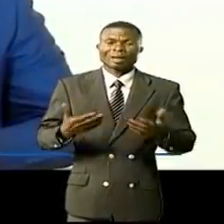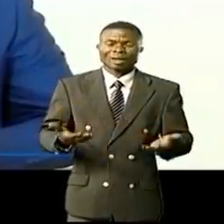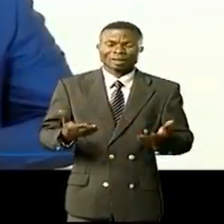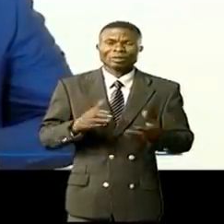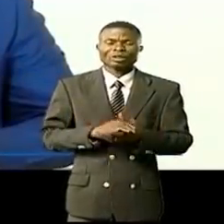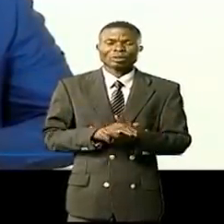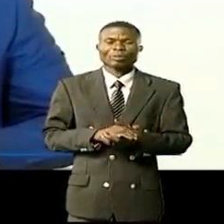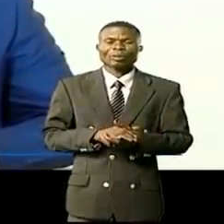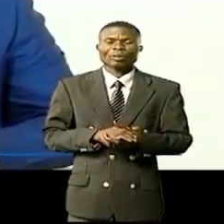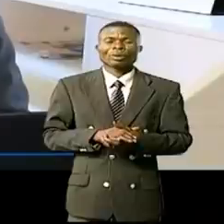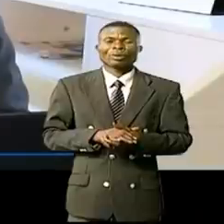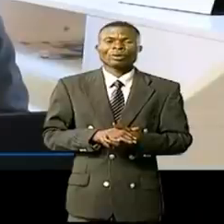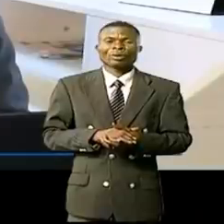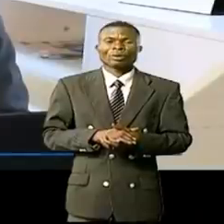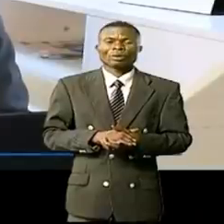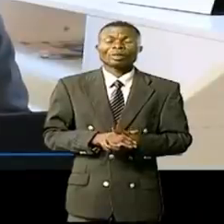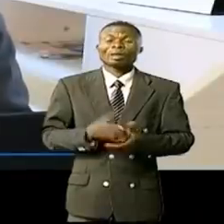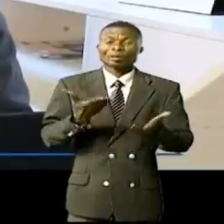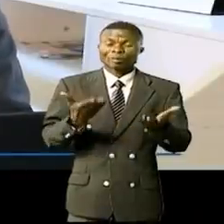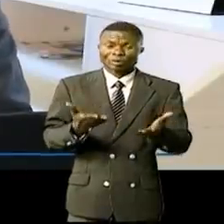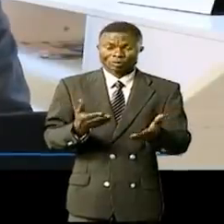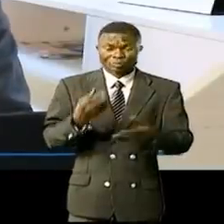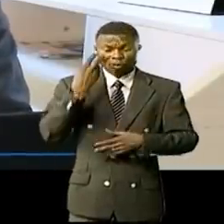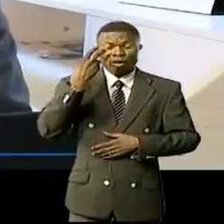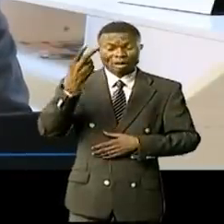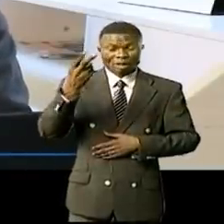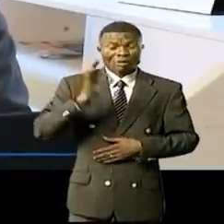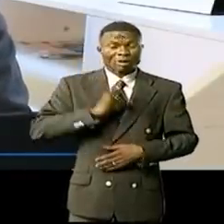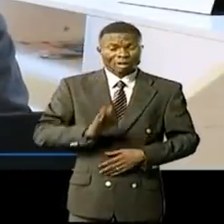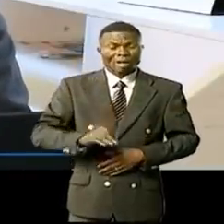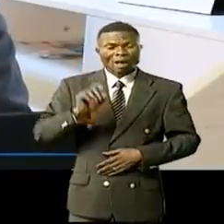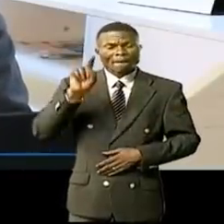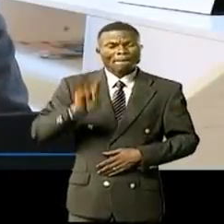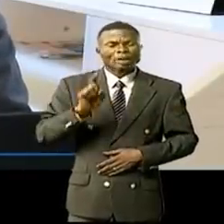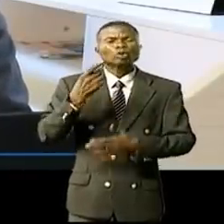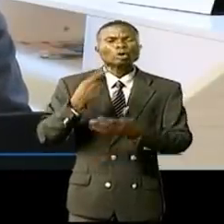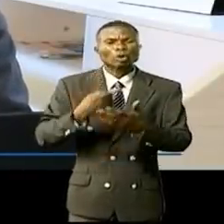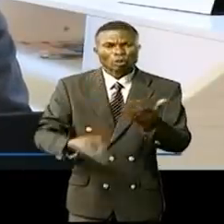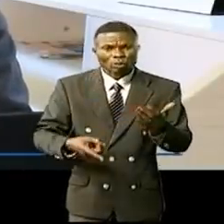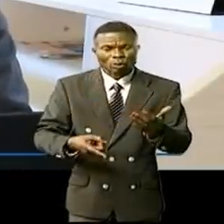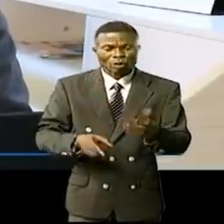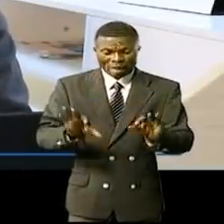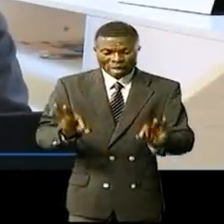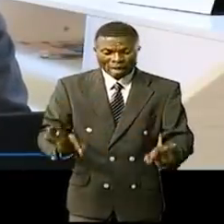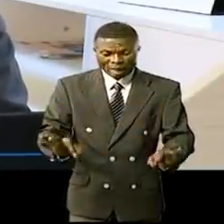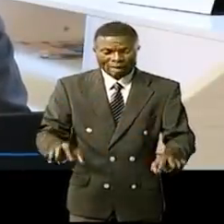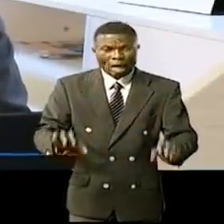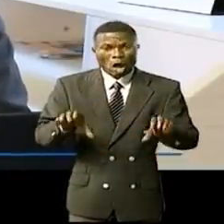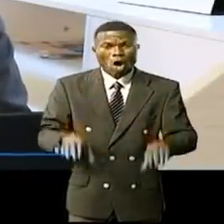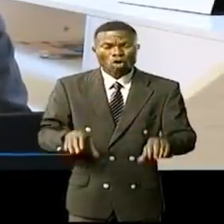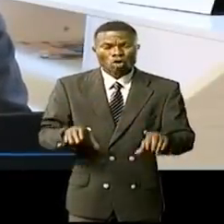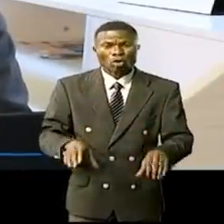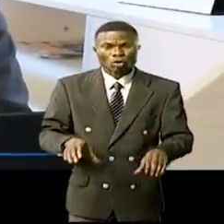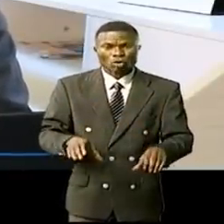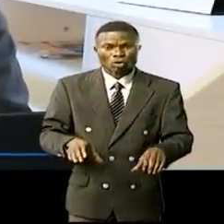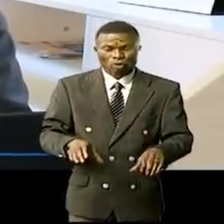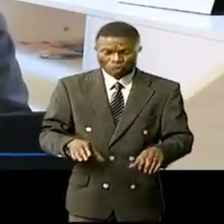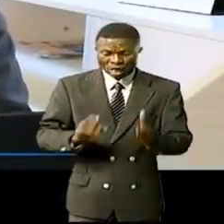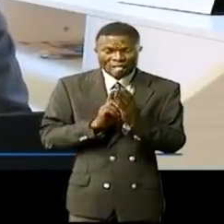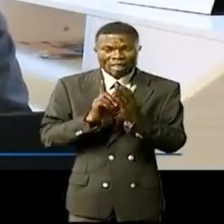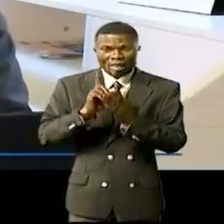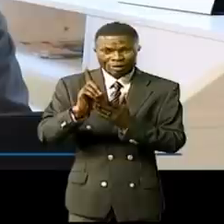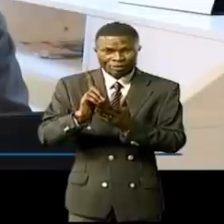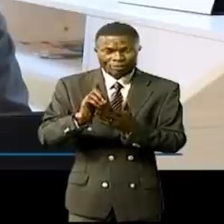Tshisekedi Tshilombo, qui dans sa vision voudrait que les sols congolais prennent la revanche sur